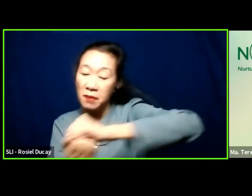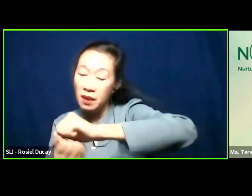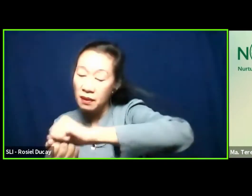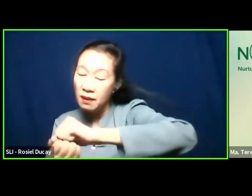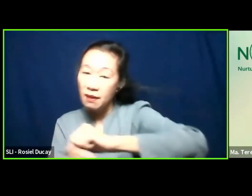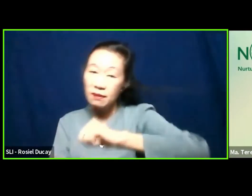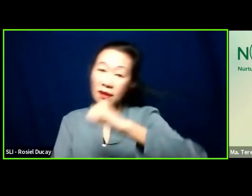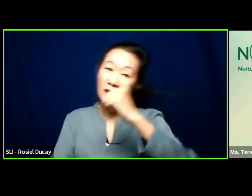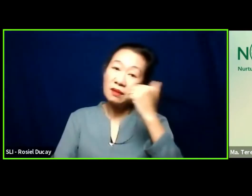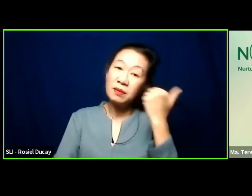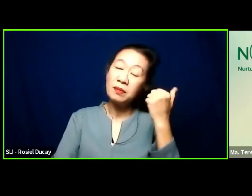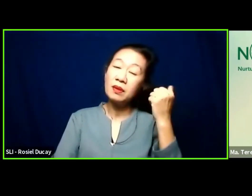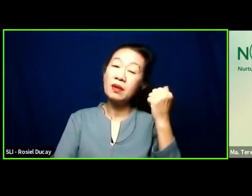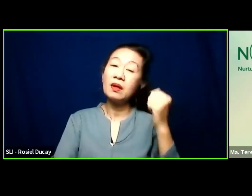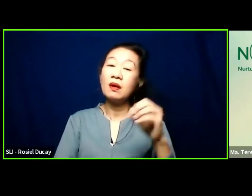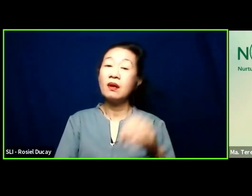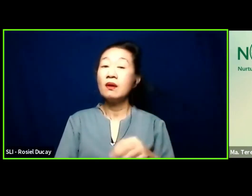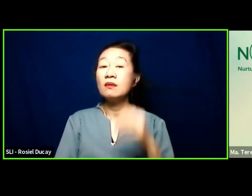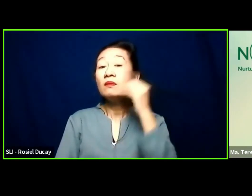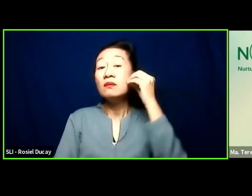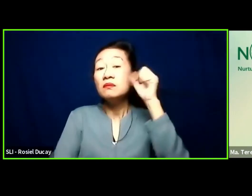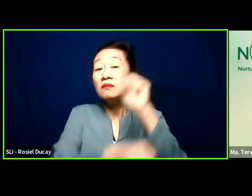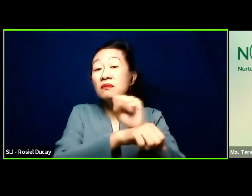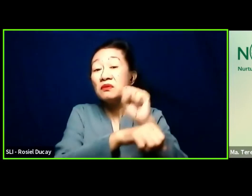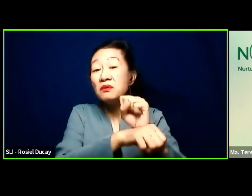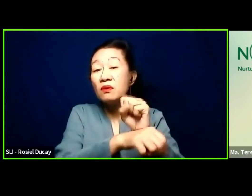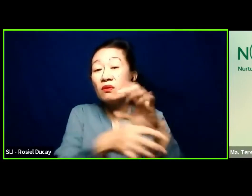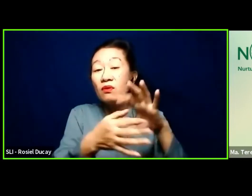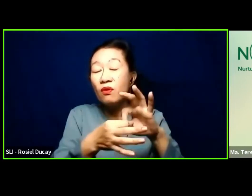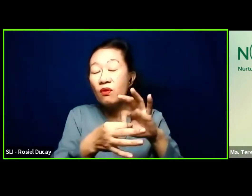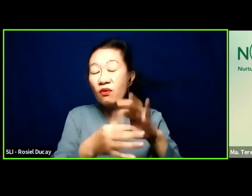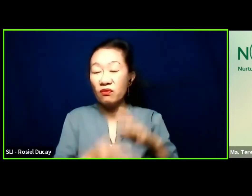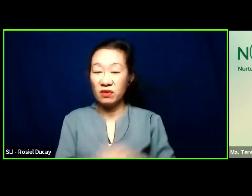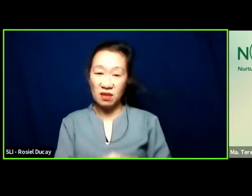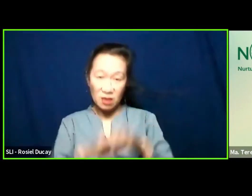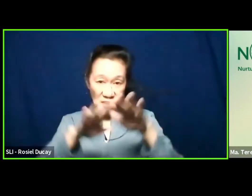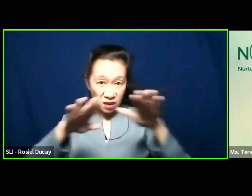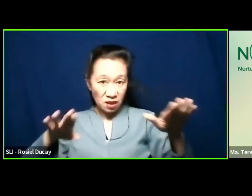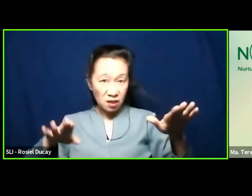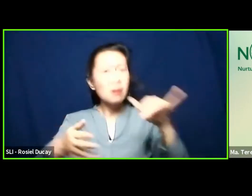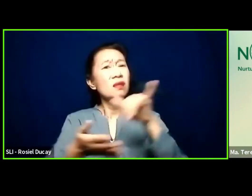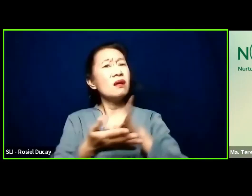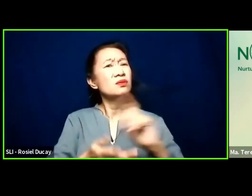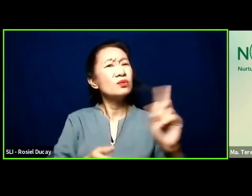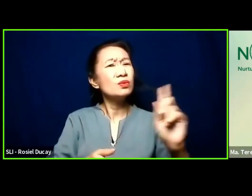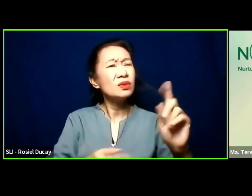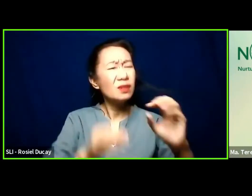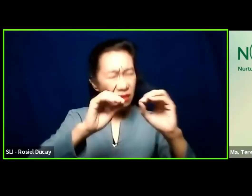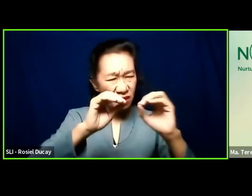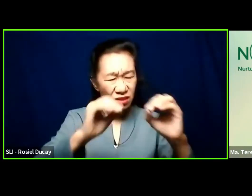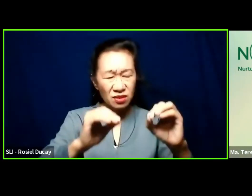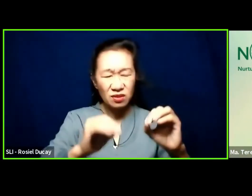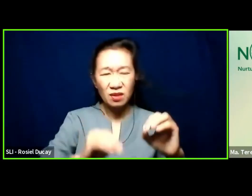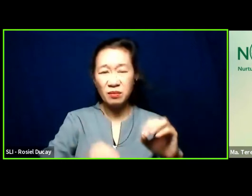mga gawaing bahay ng kanilang mga anak. Yun ang itinuturo nila sa mga